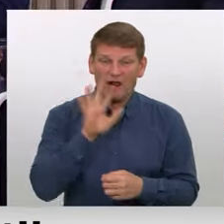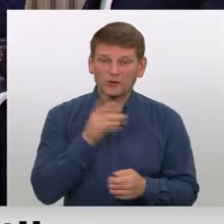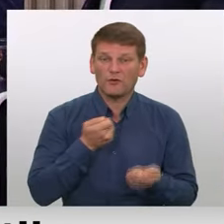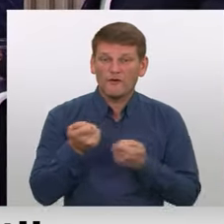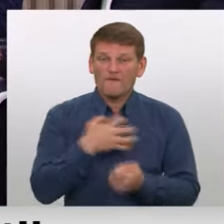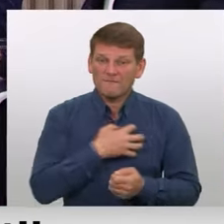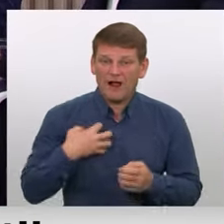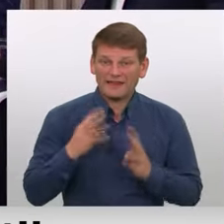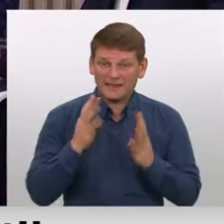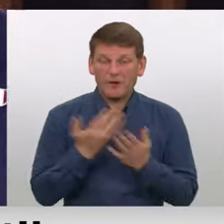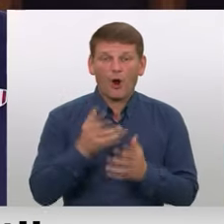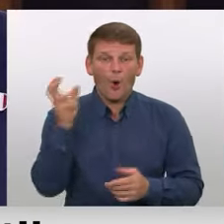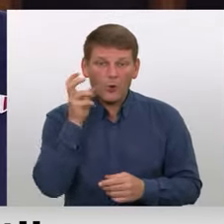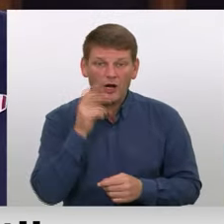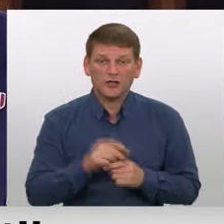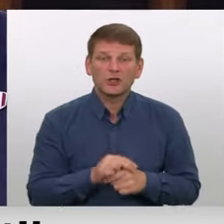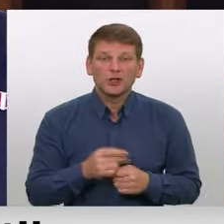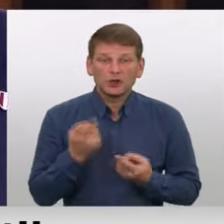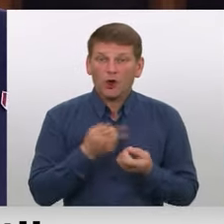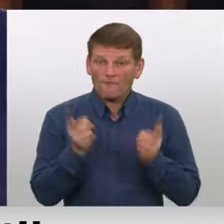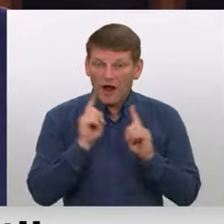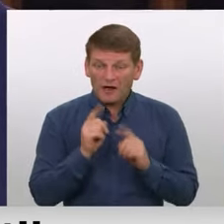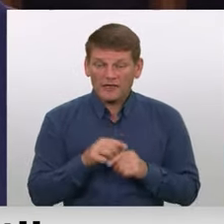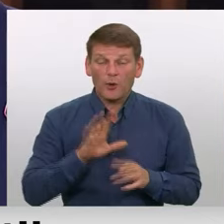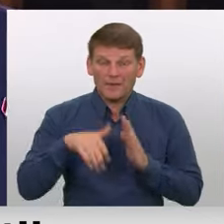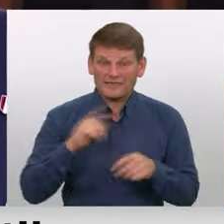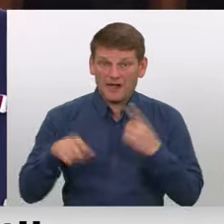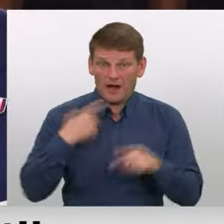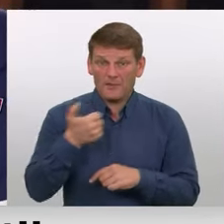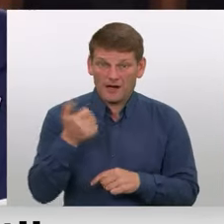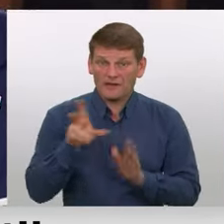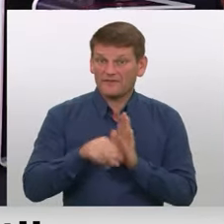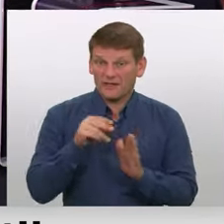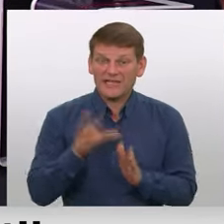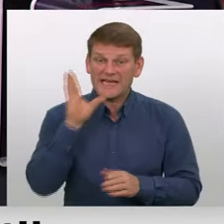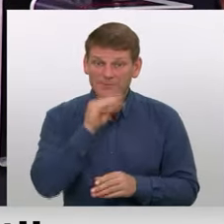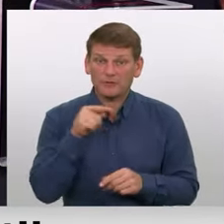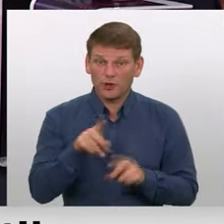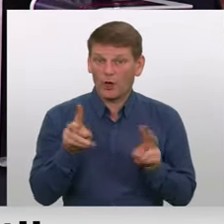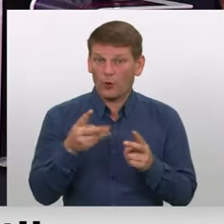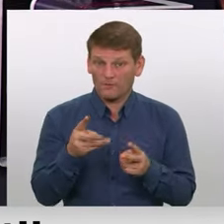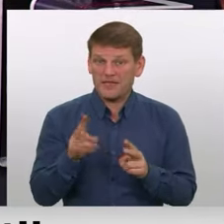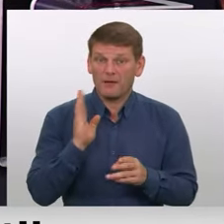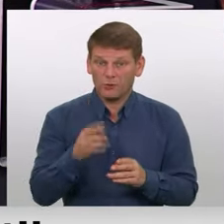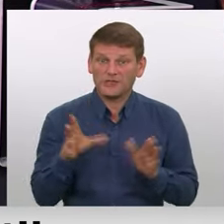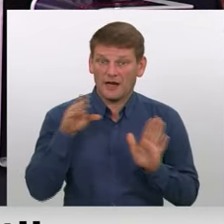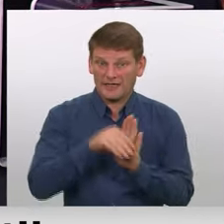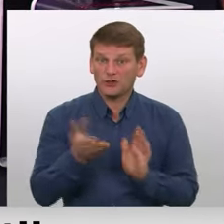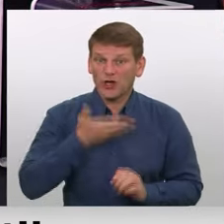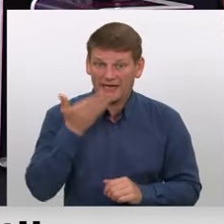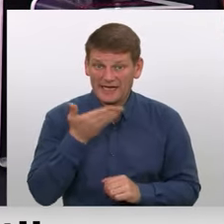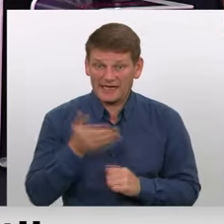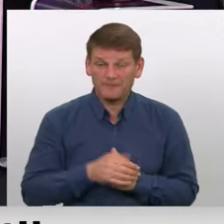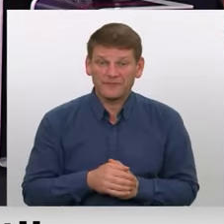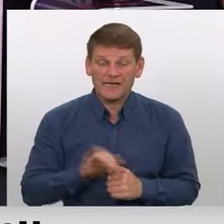piemēram Ungārija, Slovākija, un pēc nākamā gada vēlēšanām iespējams šajā klubiņā būs arī Čehija.